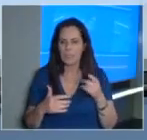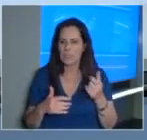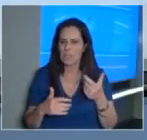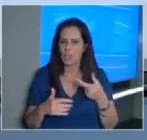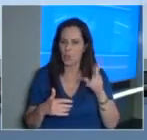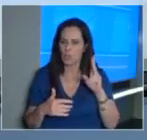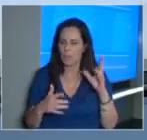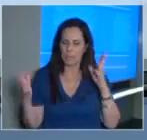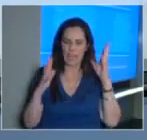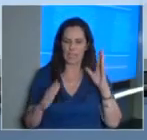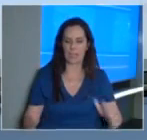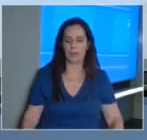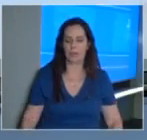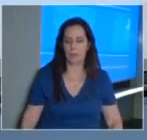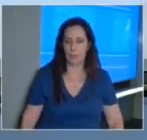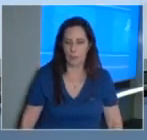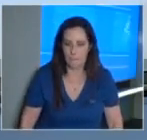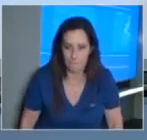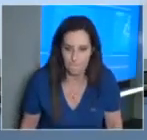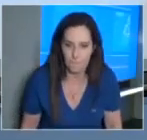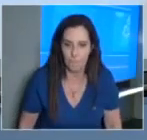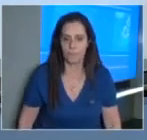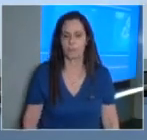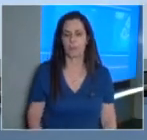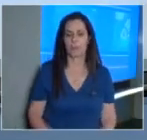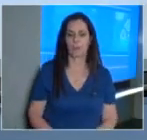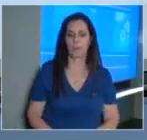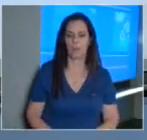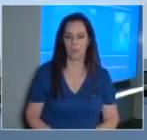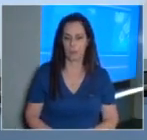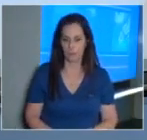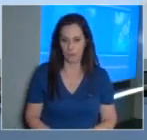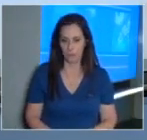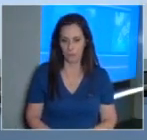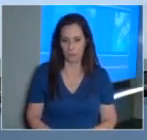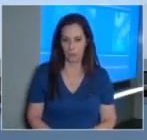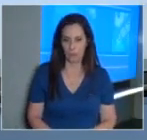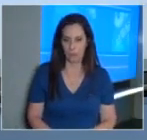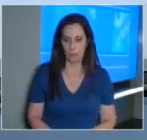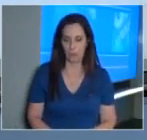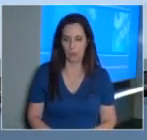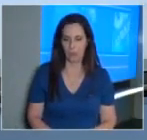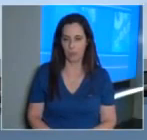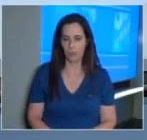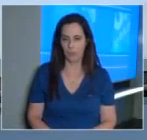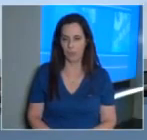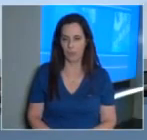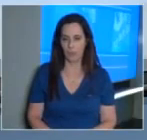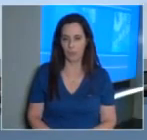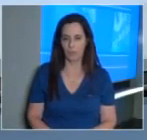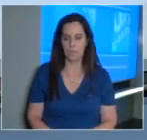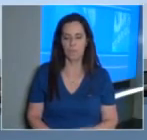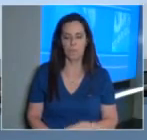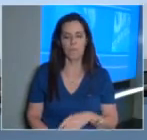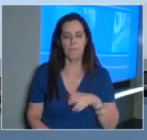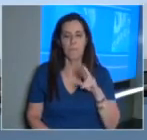קצת יותר זעזוע. יש לנו, אני אתחיל, אתה בטח יש הרבה להוסיף. יש כאן רקע